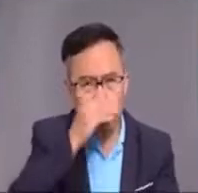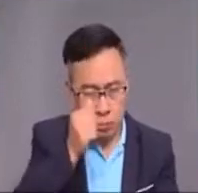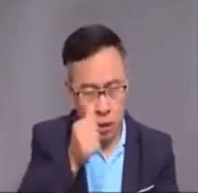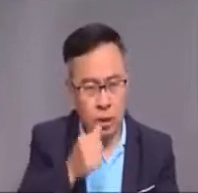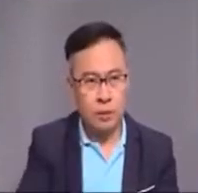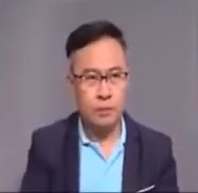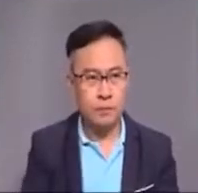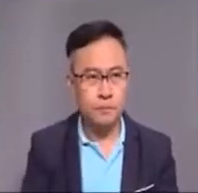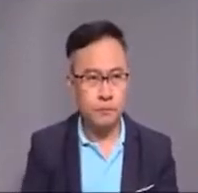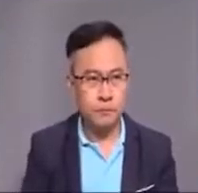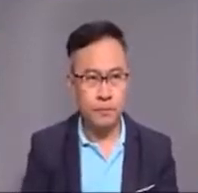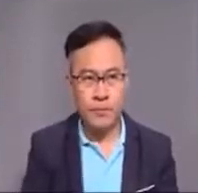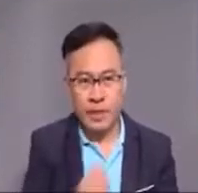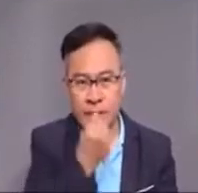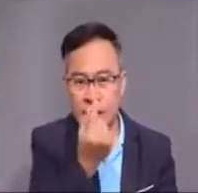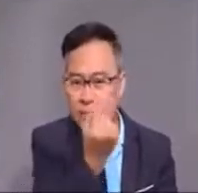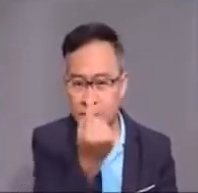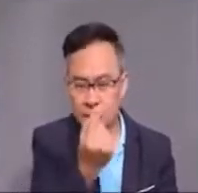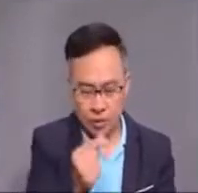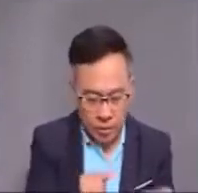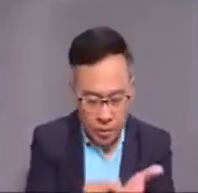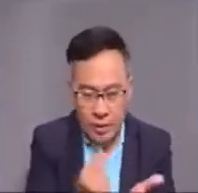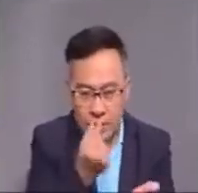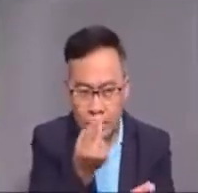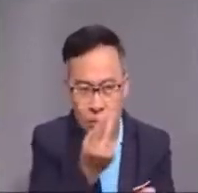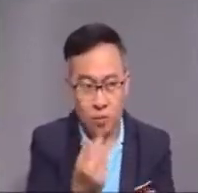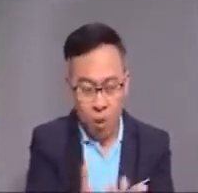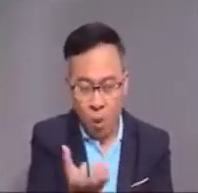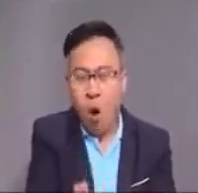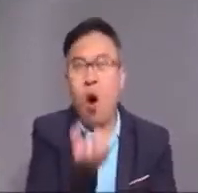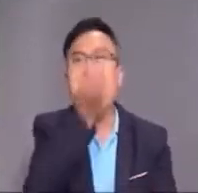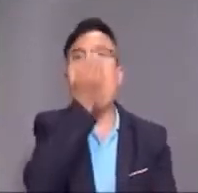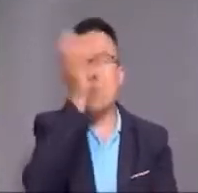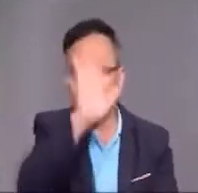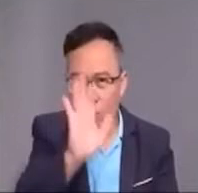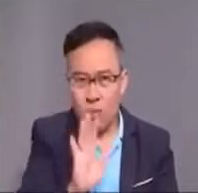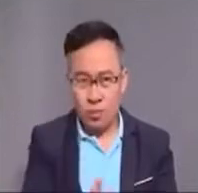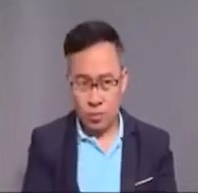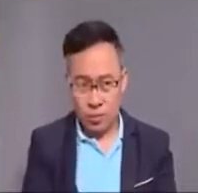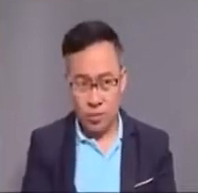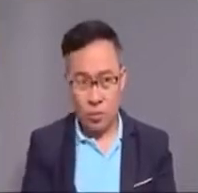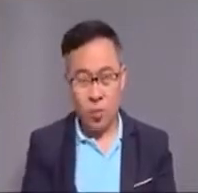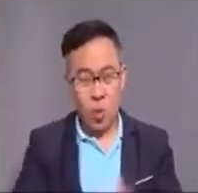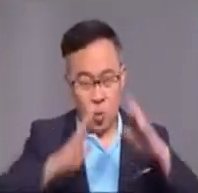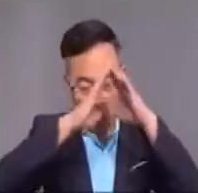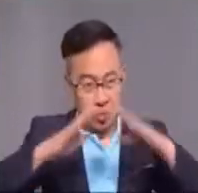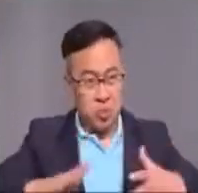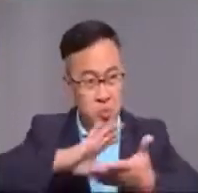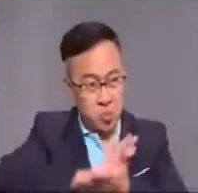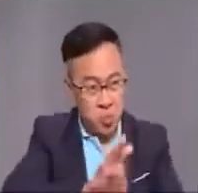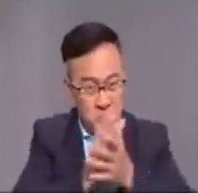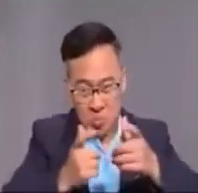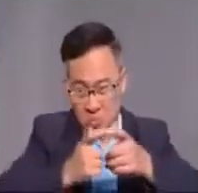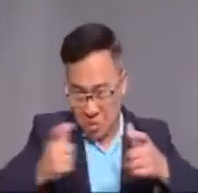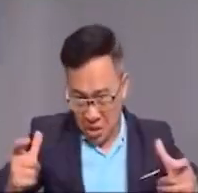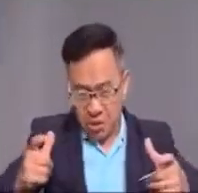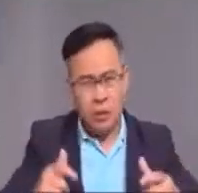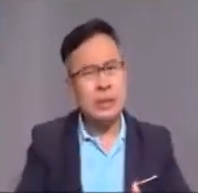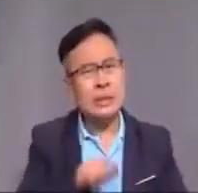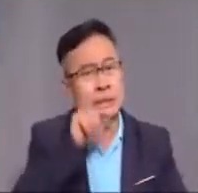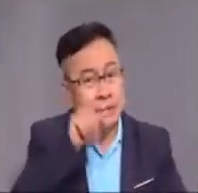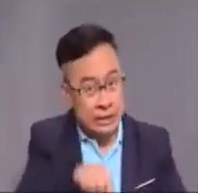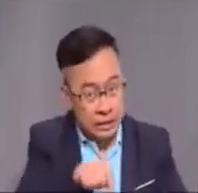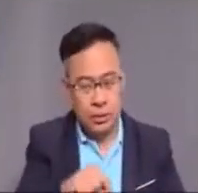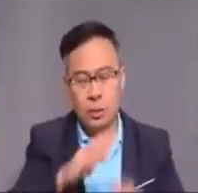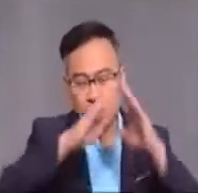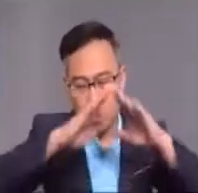เหรอคะ ไม่สักเม็ด2เม็ดสิครับ นึกว่าให้กินเป็นกำ โรงสีชุมชนอะไรใหญ่ขนาดตอนนี้กำลังการผลิตมันเนี่ยมันรับข้าว